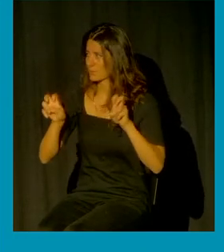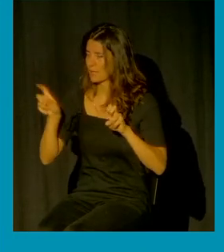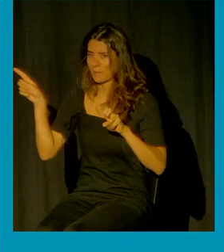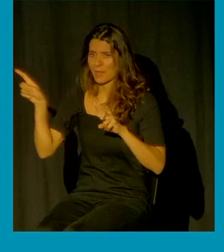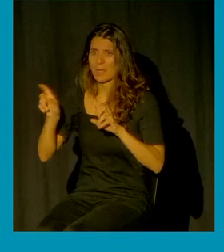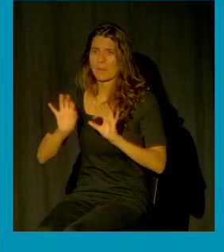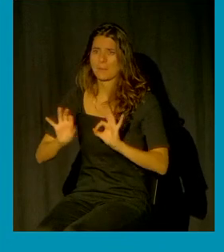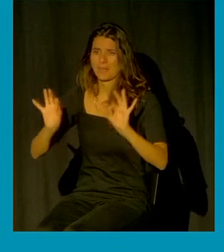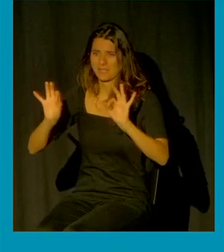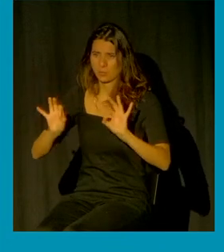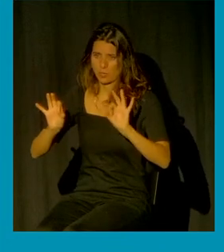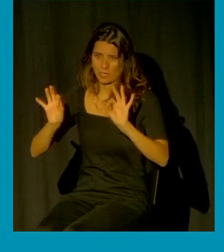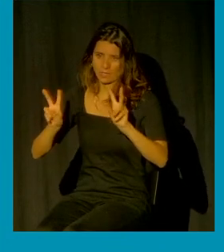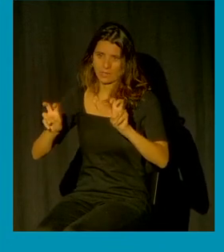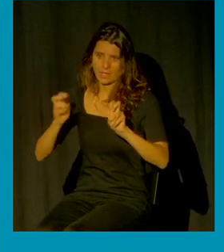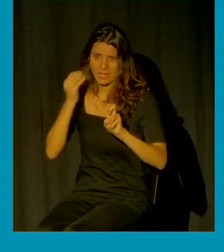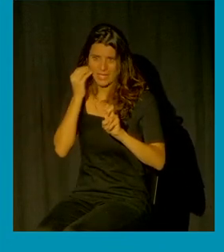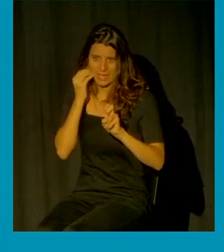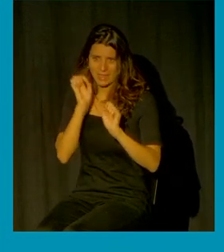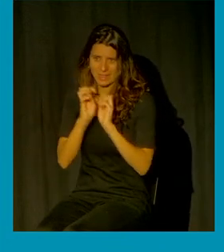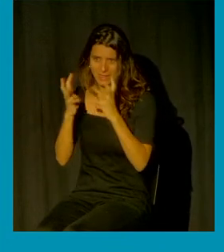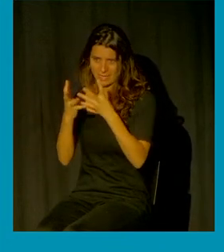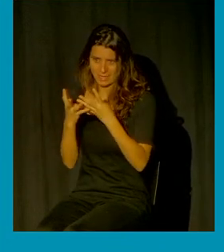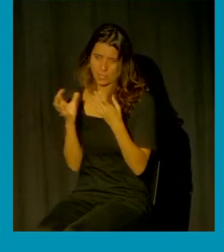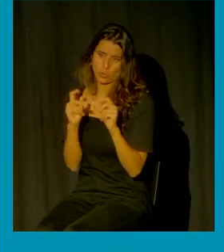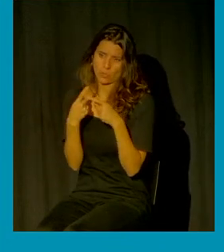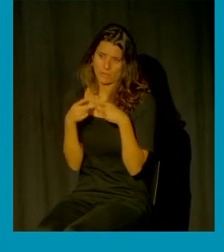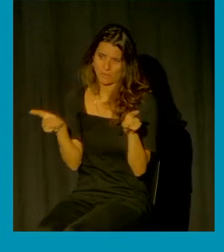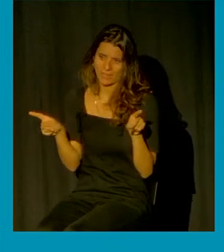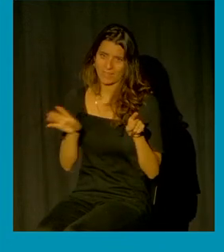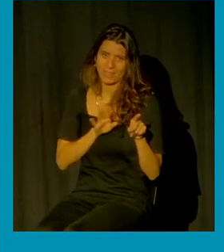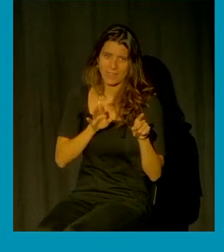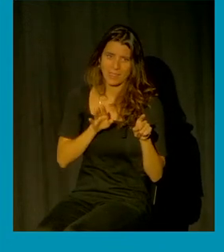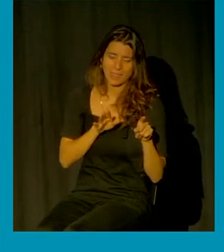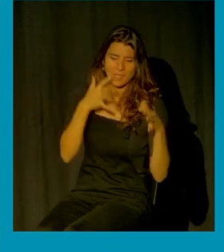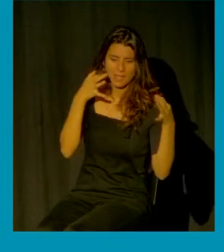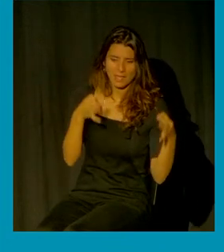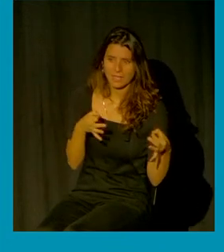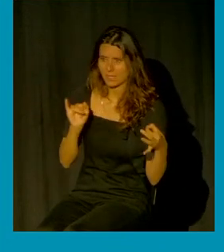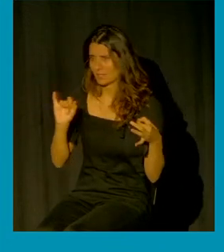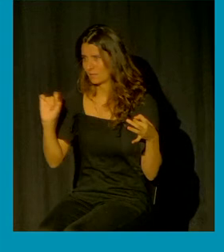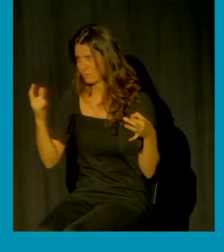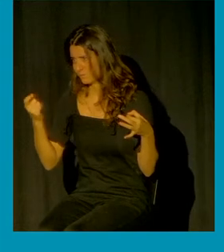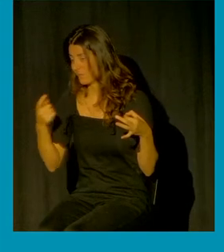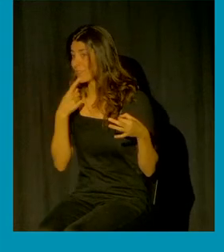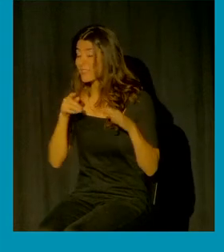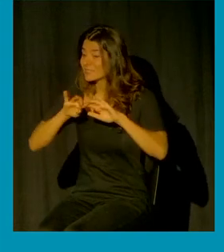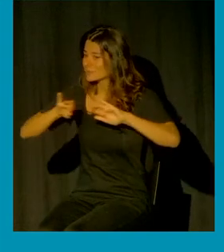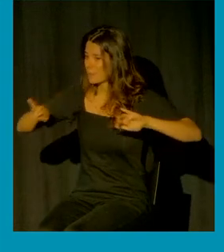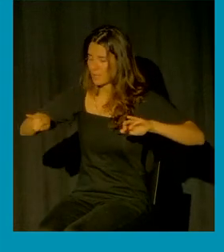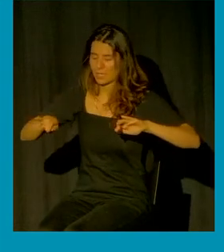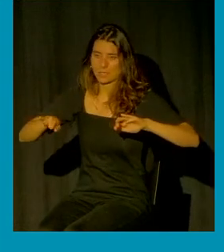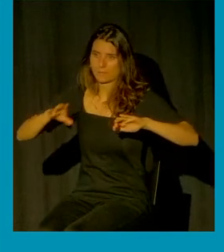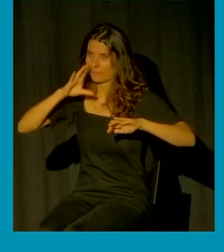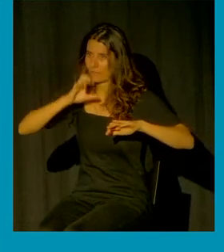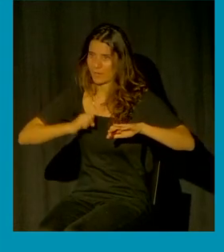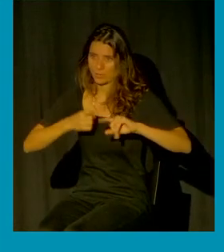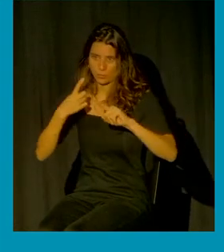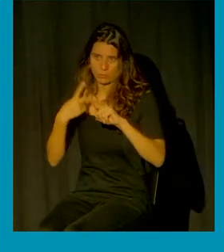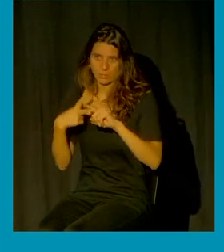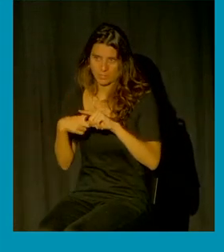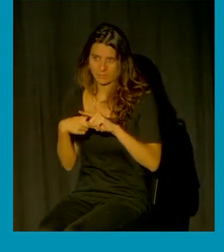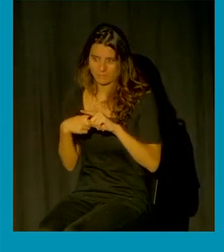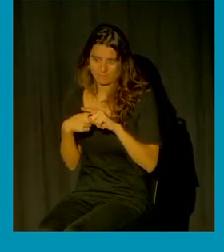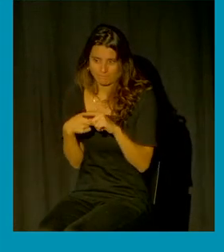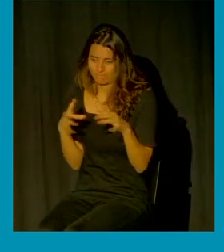que hi ha hagut entre les violències anem a dir analògiques i les tecnològiques és un error perquè hi ha una continuïtat i al final diguem-ne